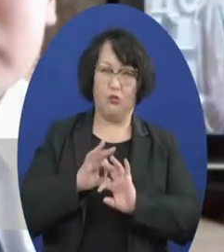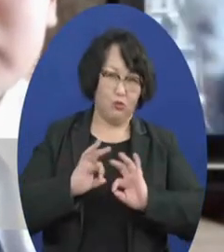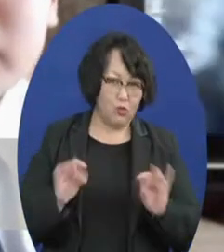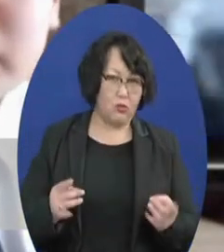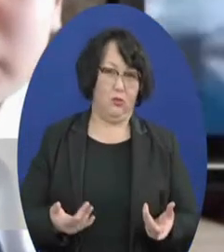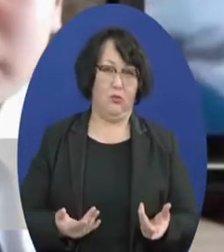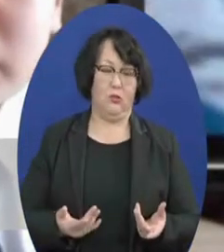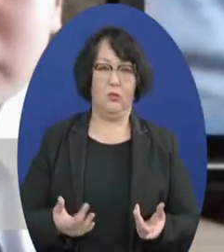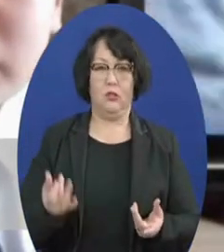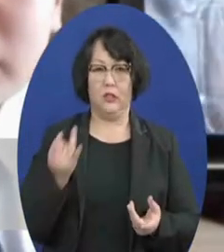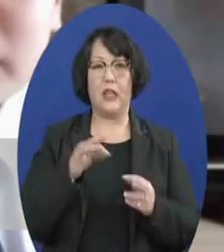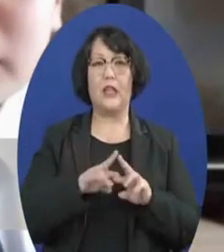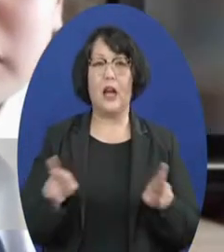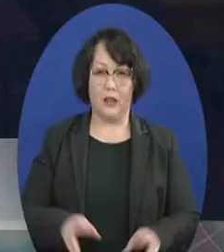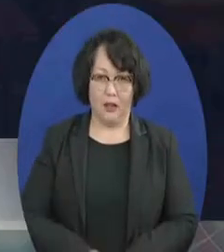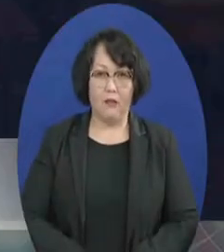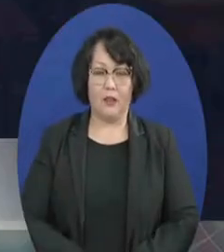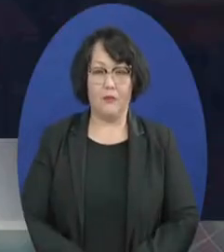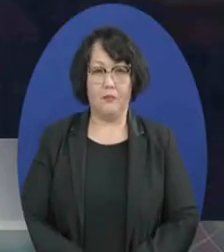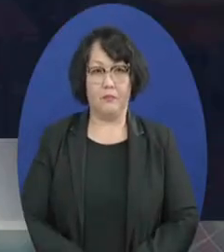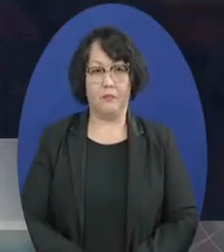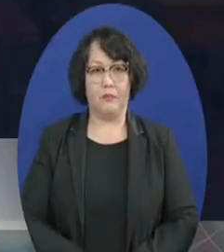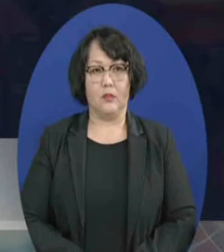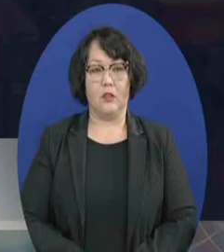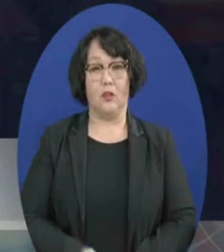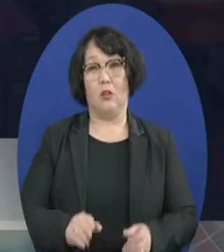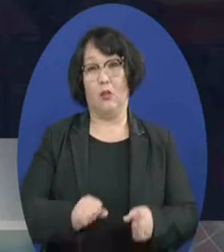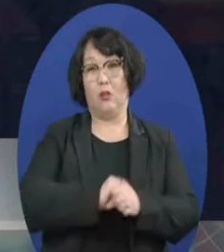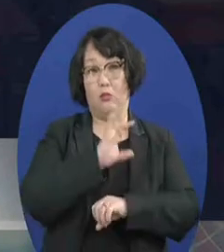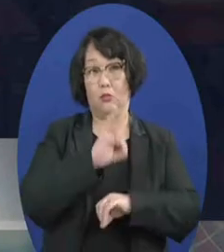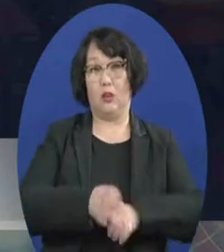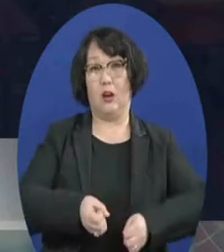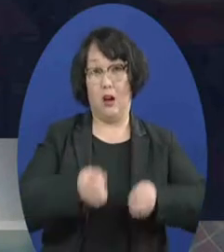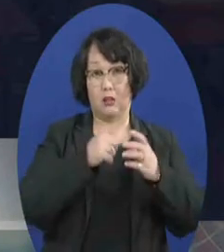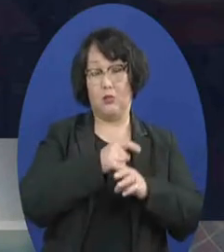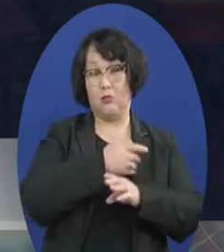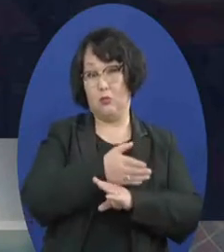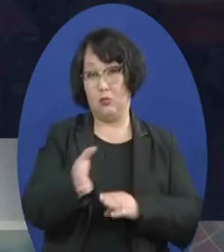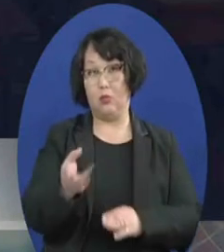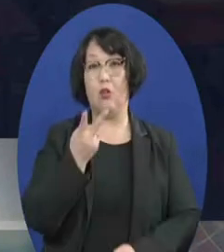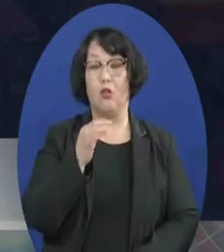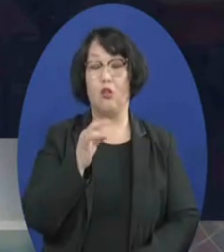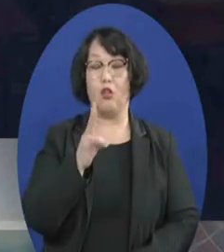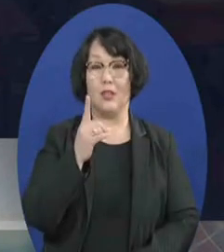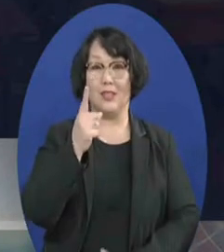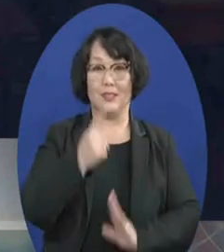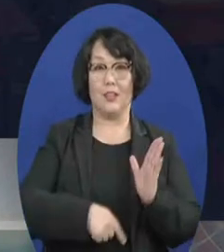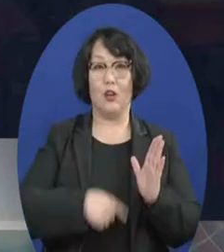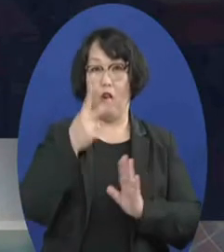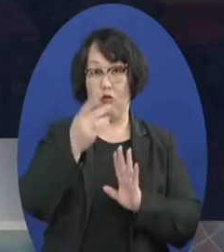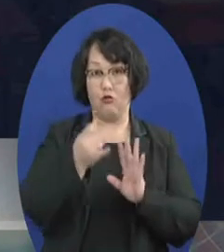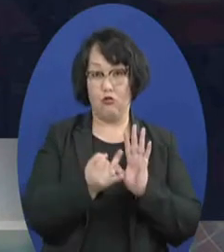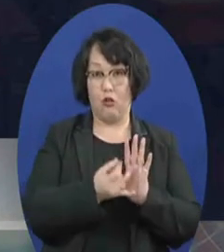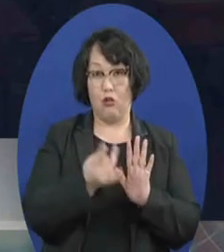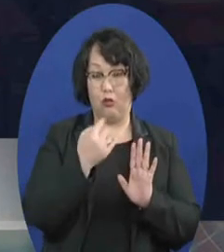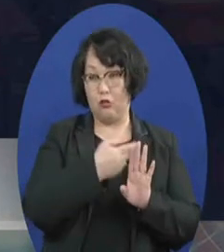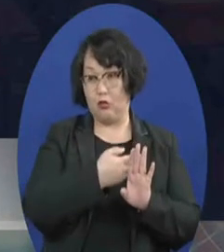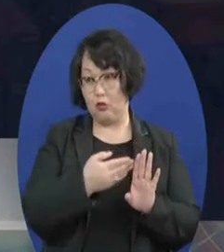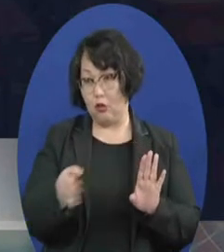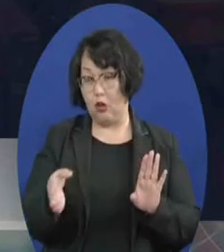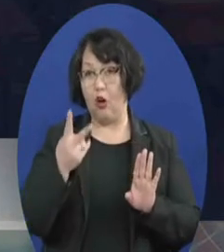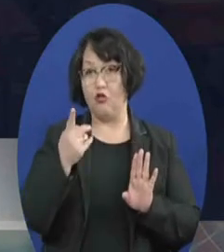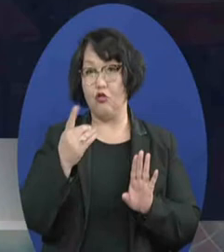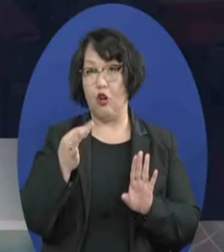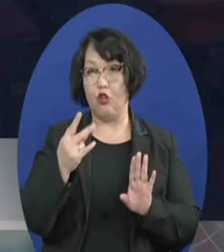хоёр хооронд бол маш ялгаа зэрэг байна л да. Цар тахал гарснаас хойш 2020 оны 1-р сарын 27-ны өдрөөс 2021